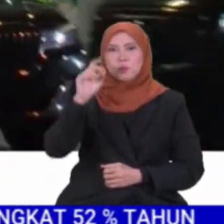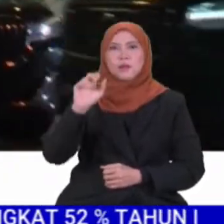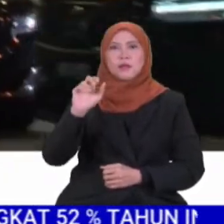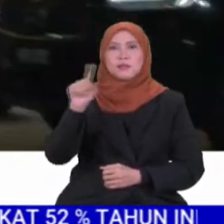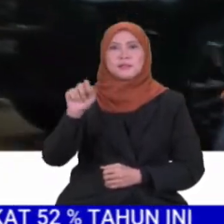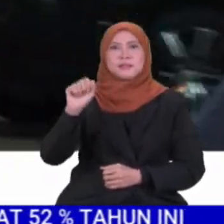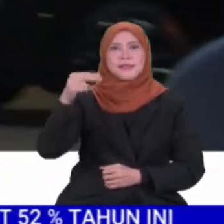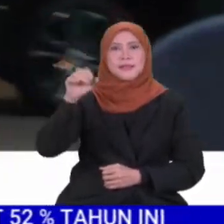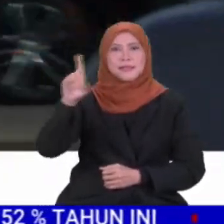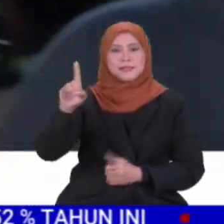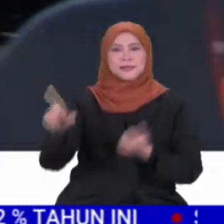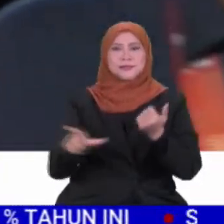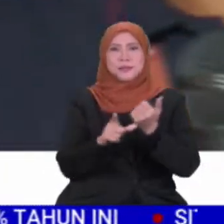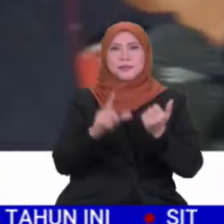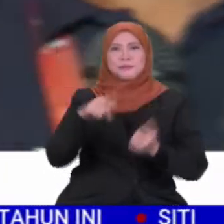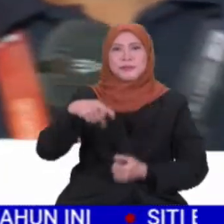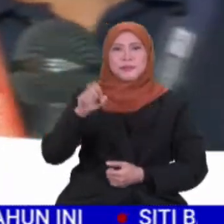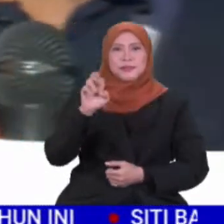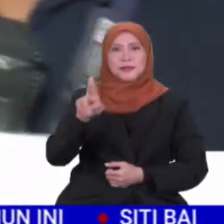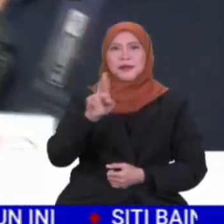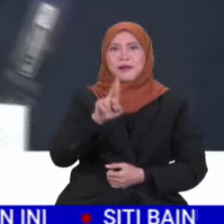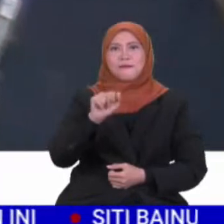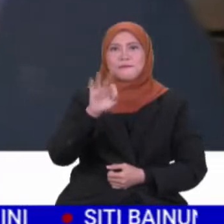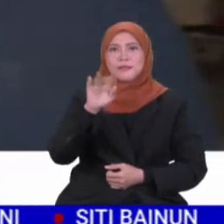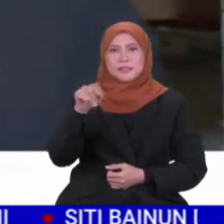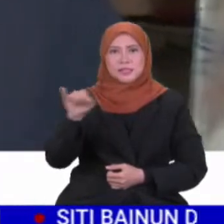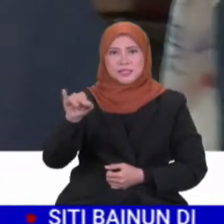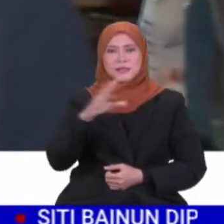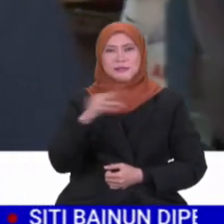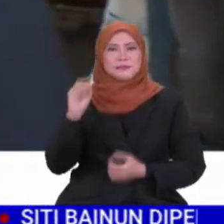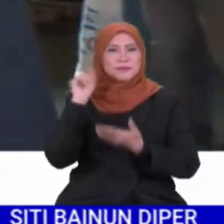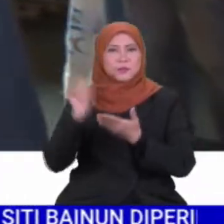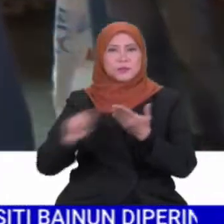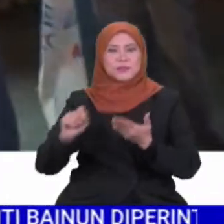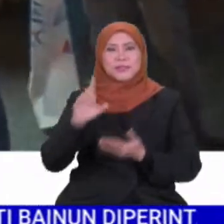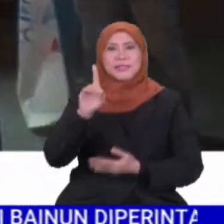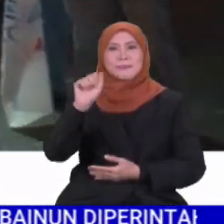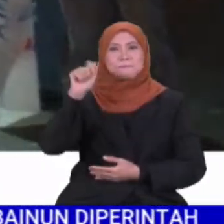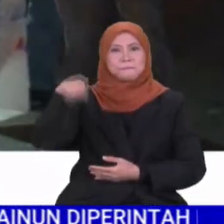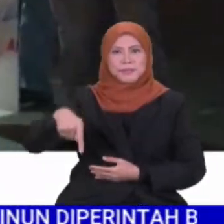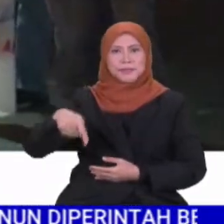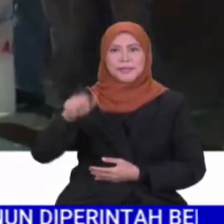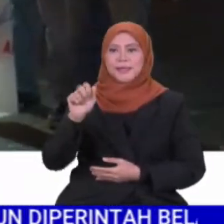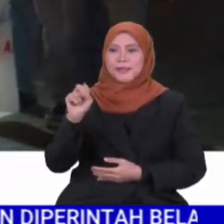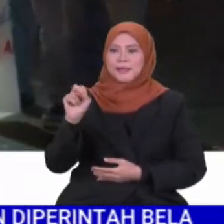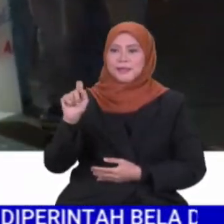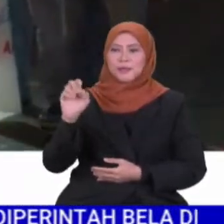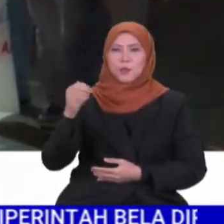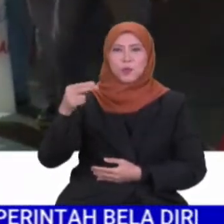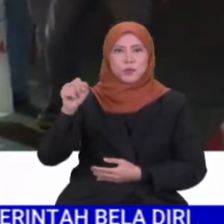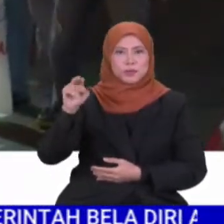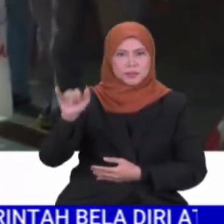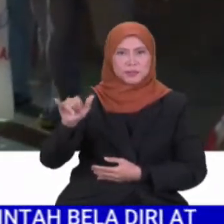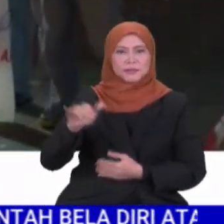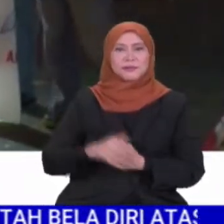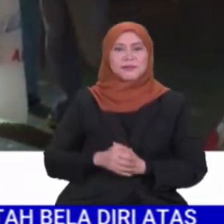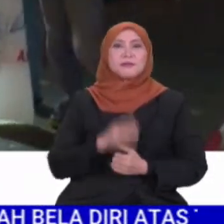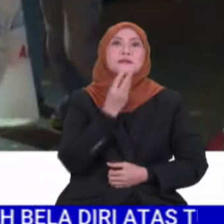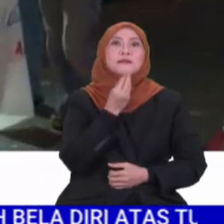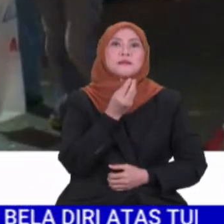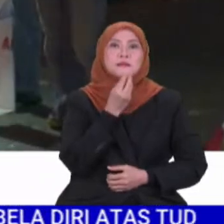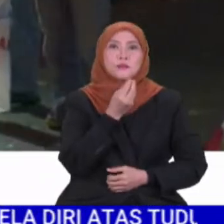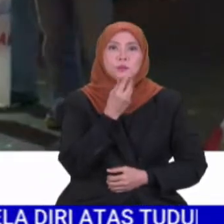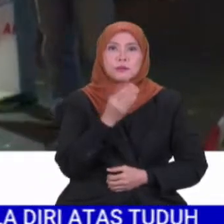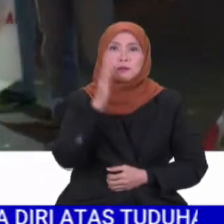Hamidi, Timbalan Presiden PKR Rafizi Ramli dan Setiausaha Agong DAP Anthony Lok Siufok. Dato' Sri Anwar